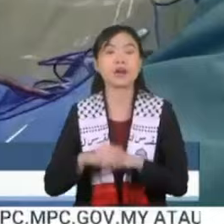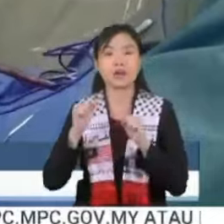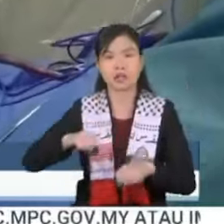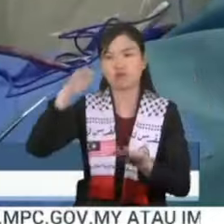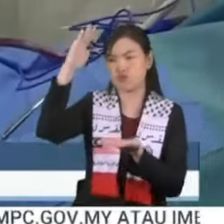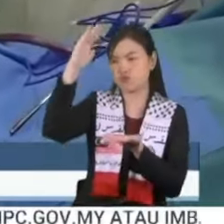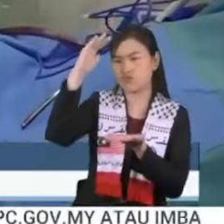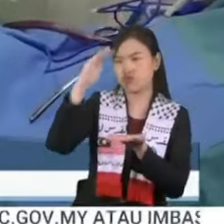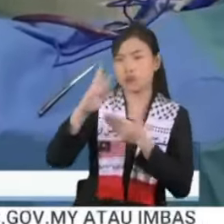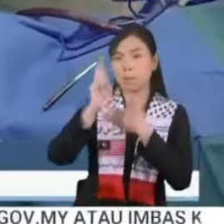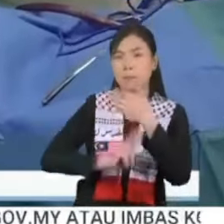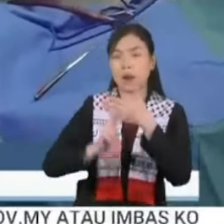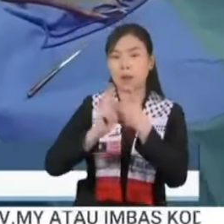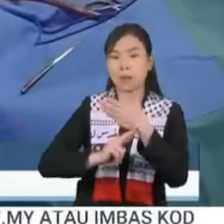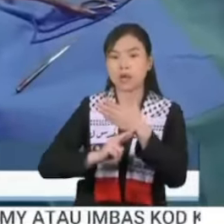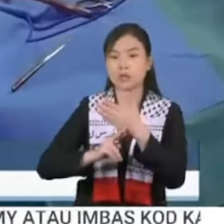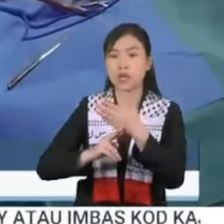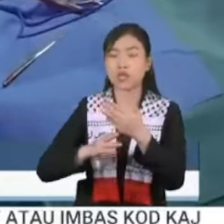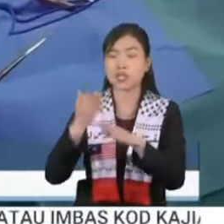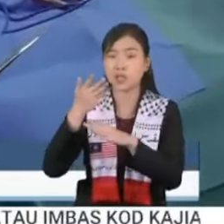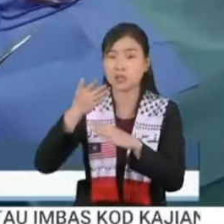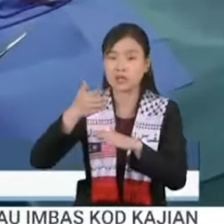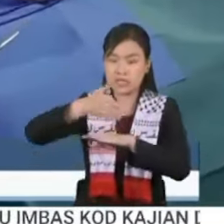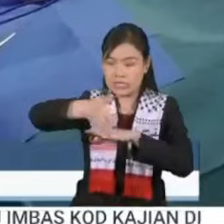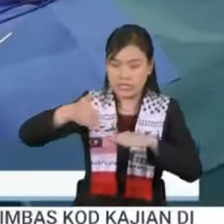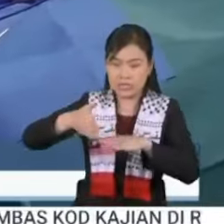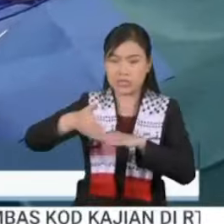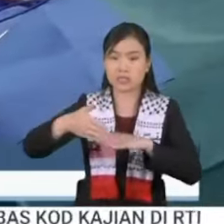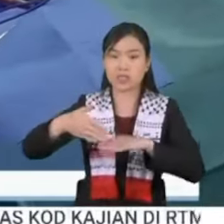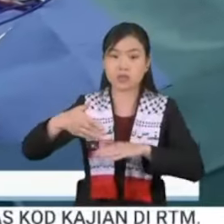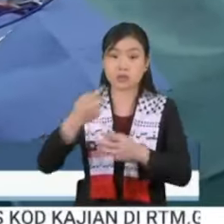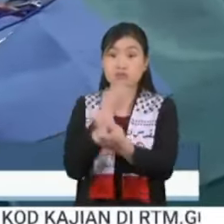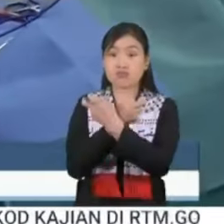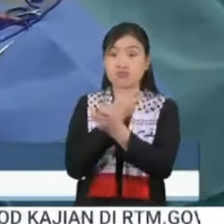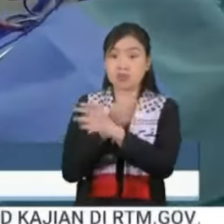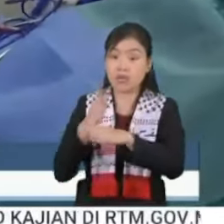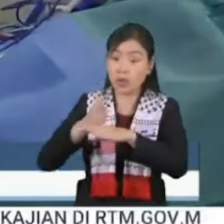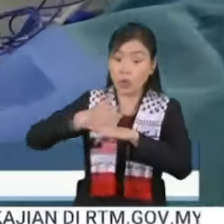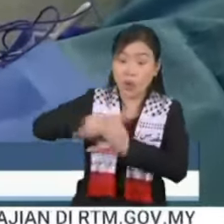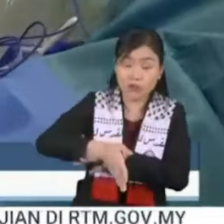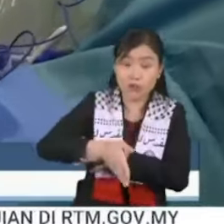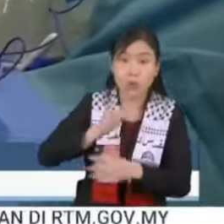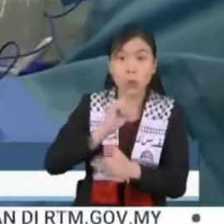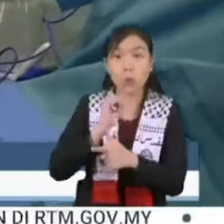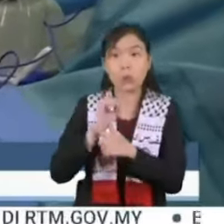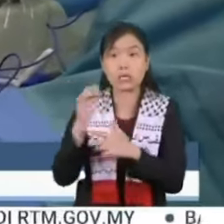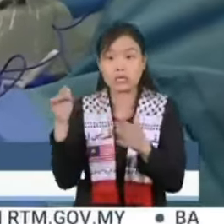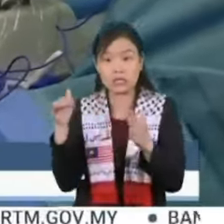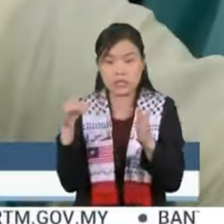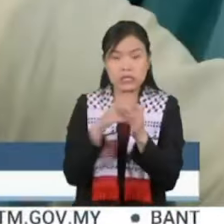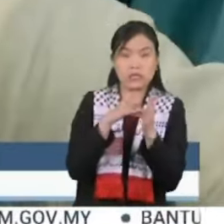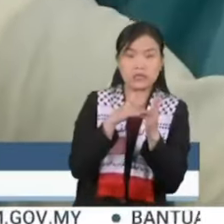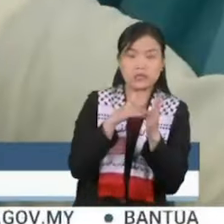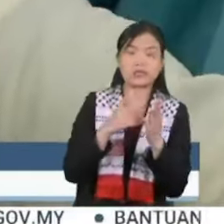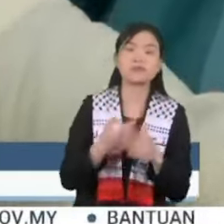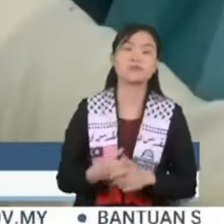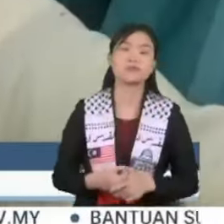meminimumkan risiko memotong tulang secara berlebihan atau terkena strok terpenting ketika melakukan penanaman